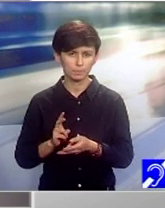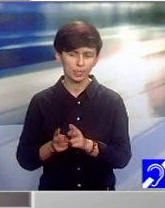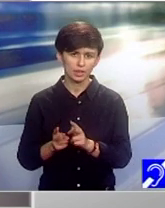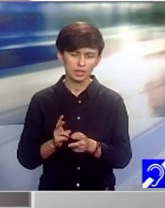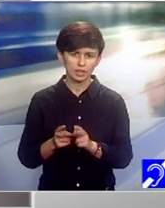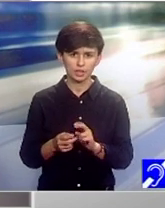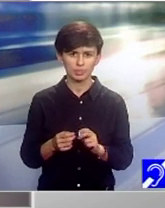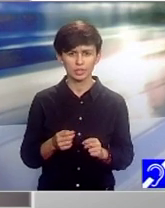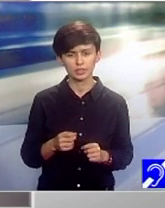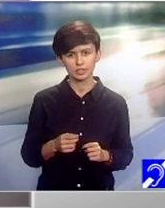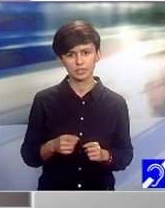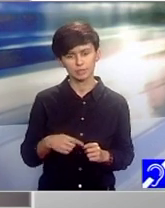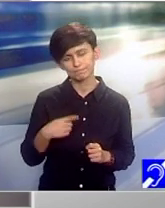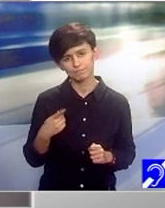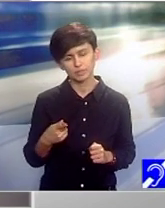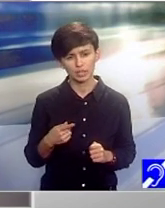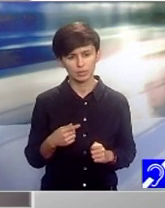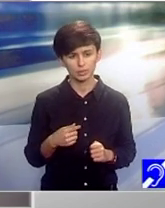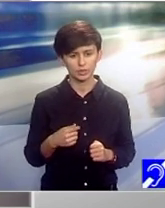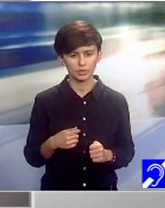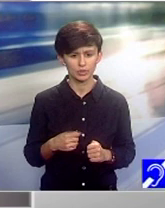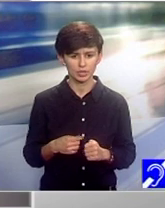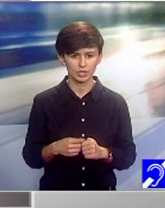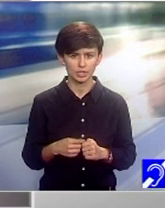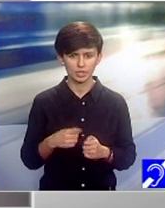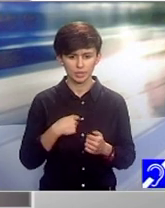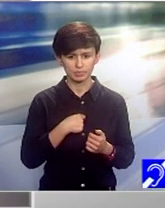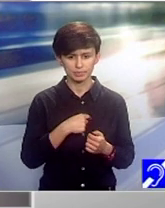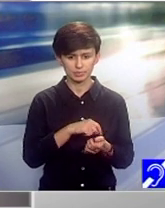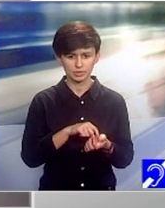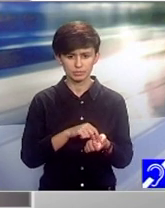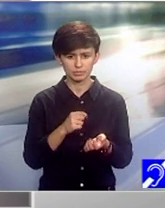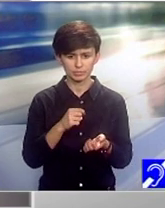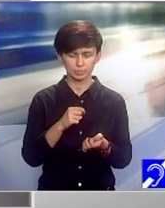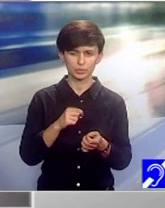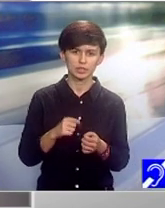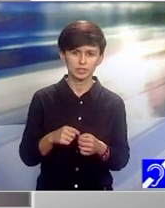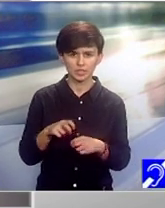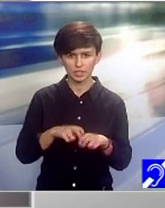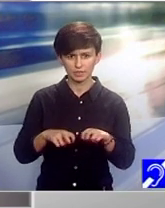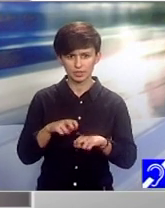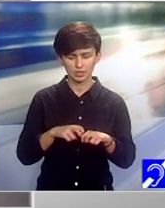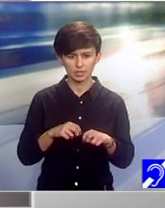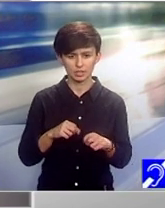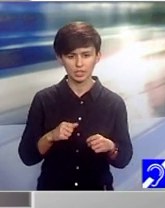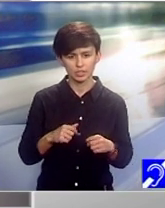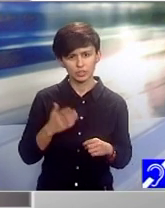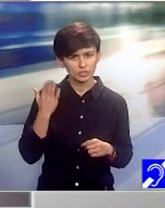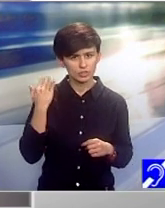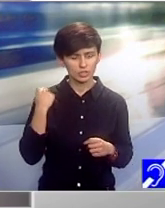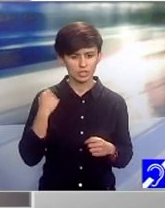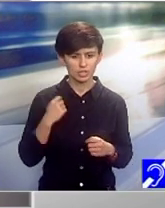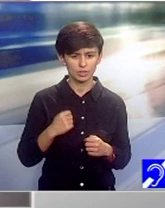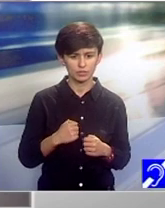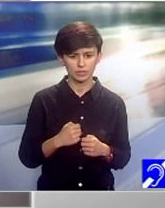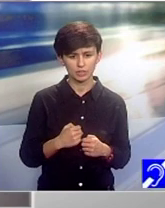de tratament, după aia a urmat o biopsie ca să vedem exact ce se întâmplă. Și a fost o tumoră de sinus